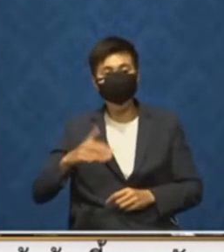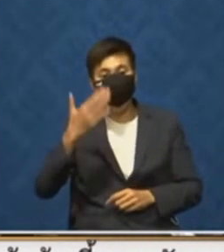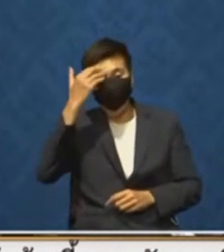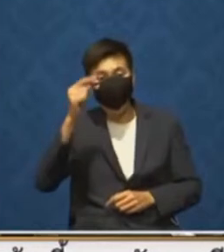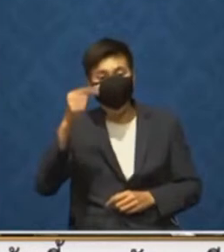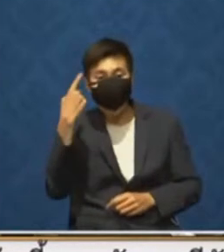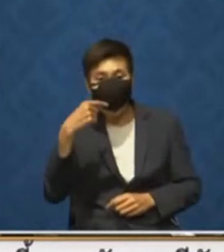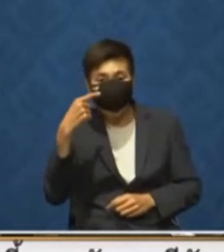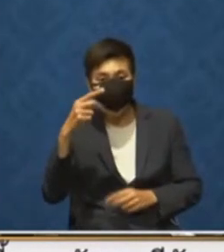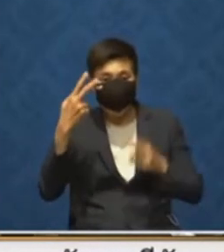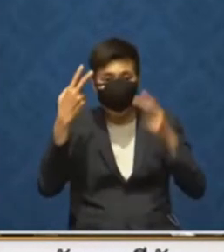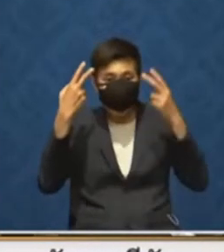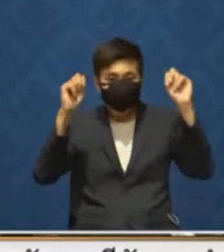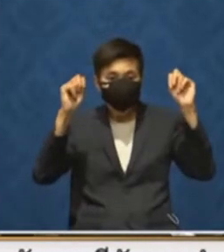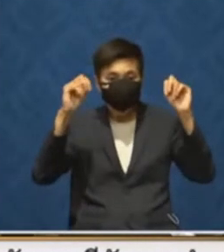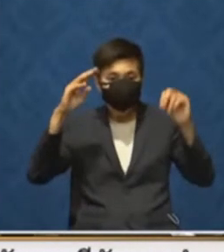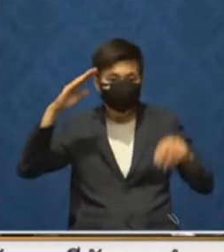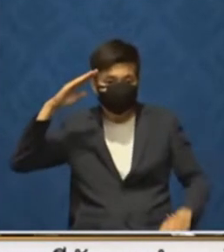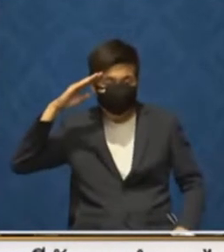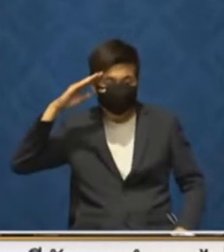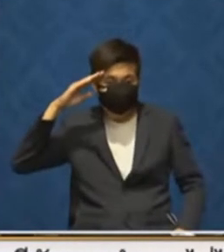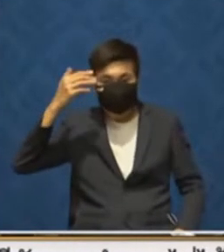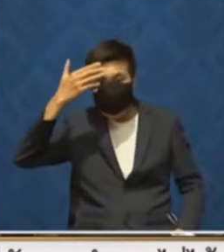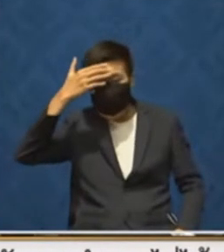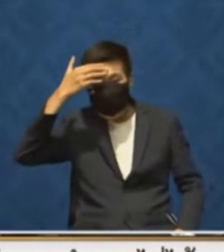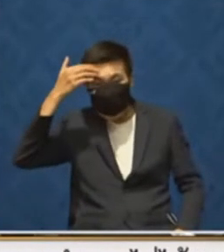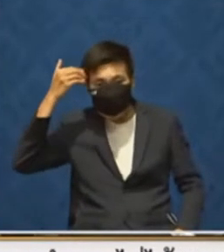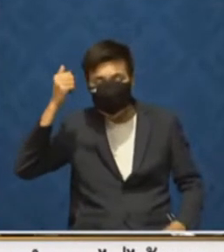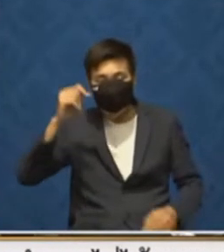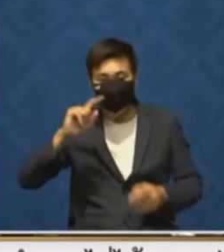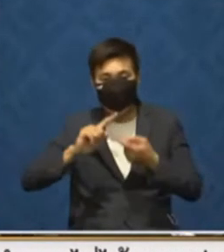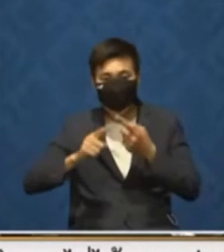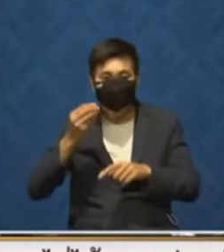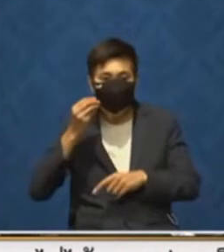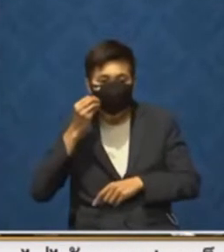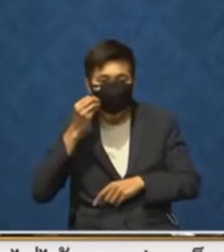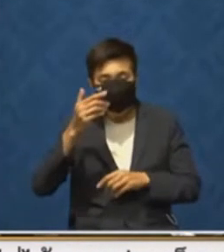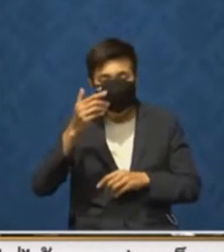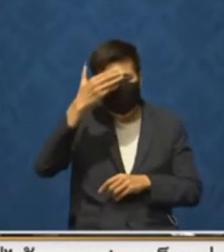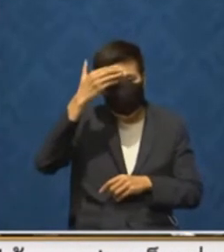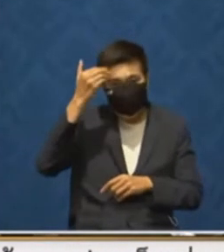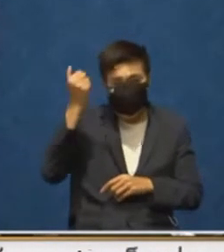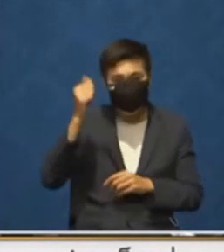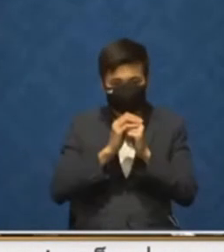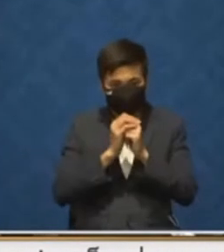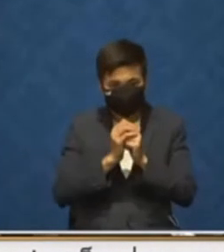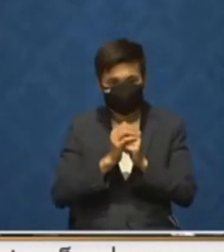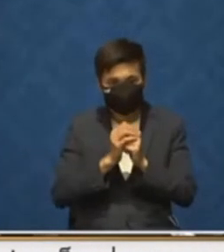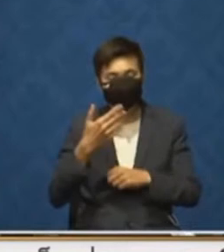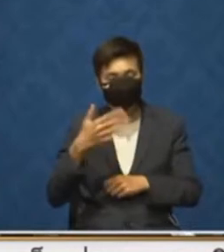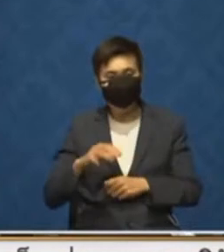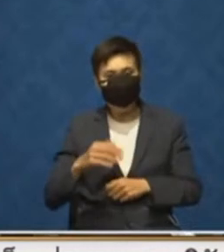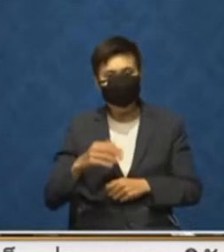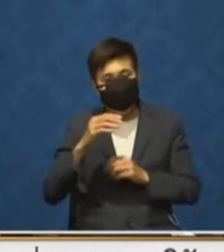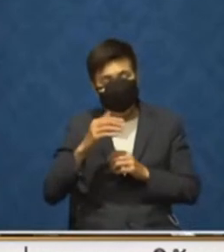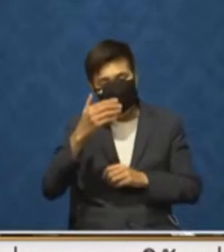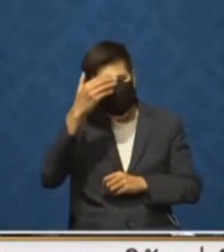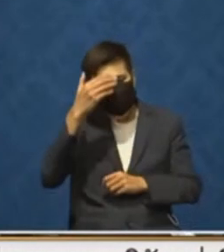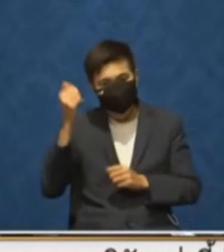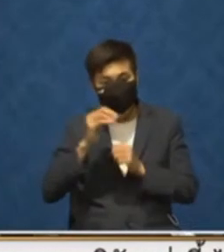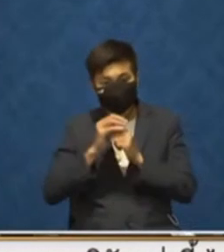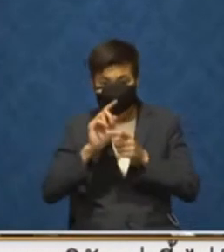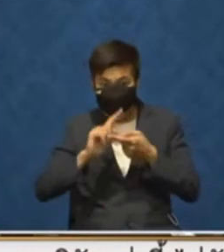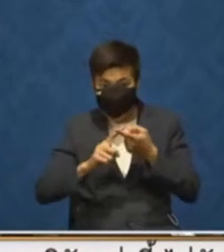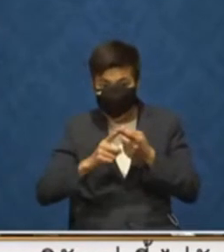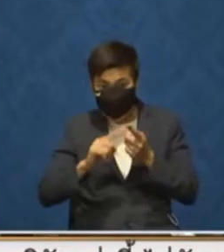ท่านลืมเพื่อนบ้านท่านลืมจีนไปแล้วเหรอครับถ้าลืมเพื่อนที่ดีของเราไปแล้วเหรอครับถึง